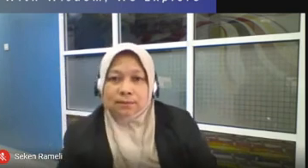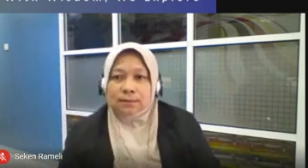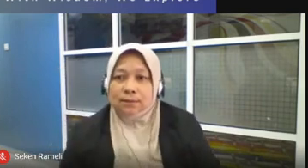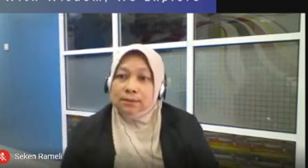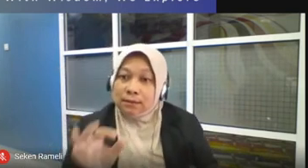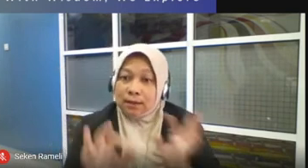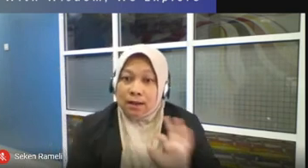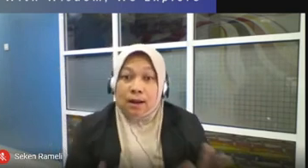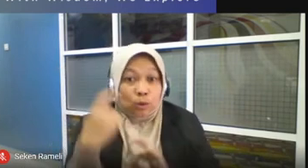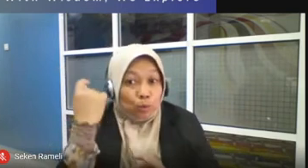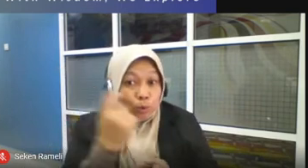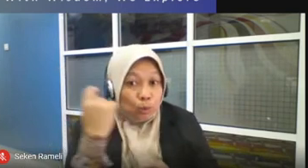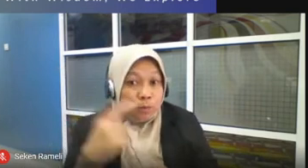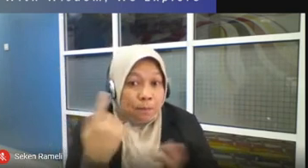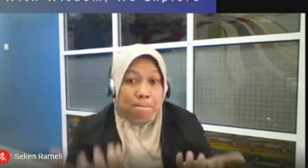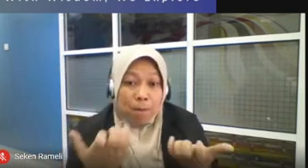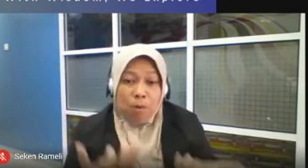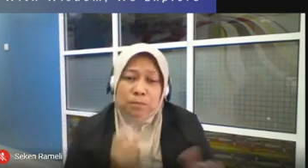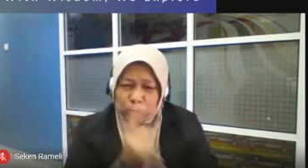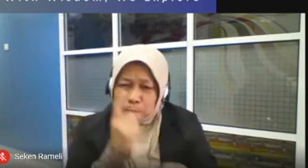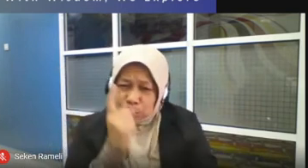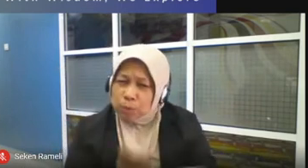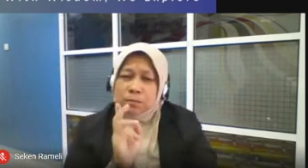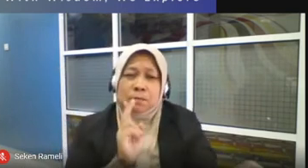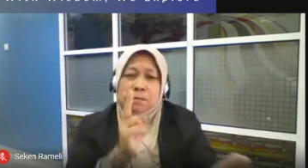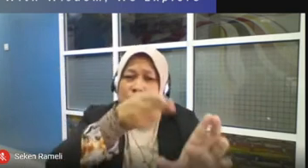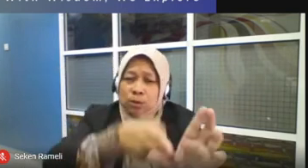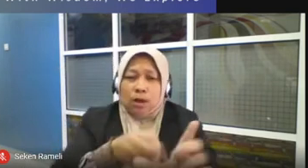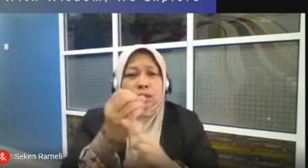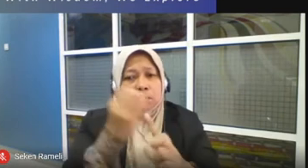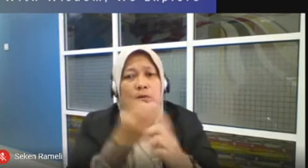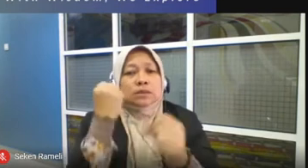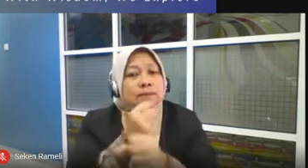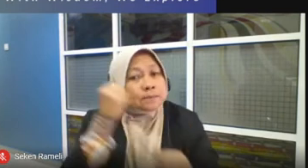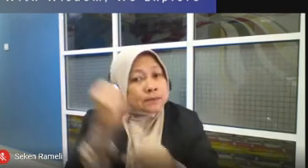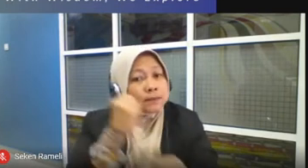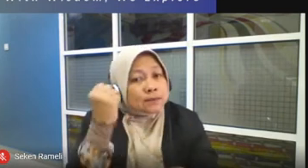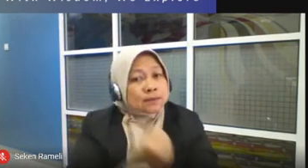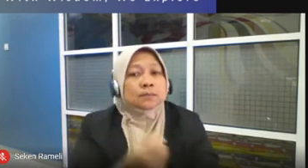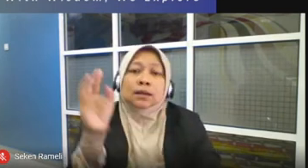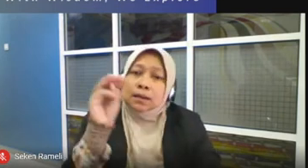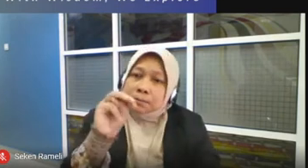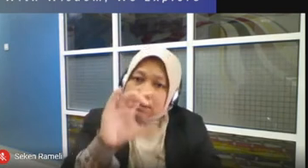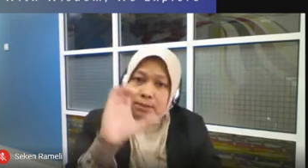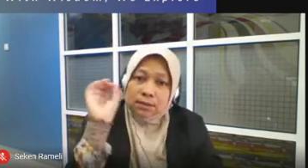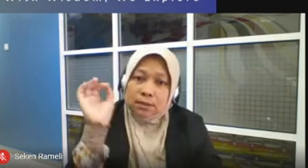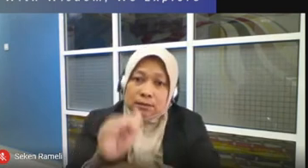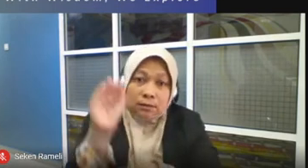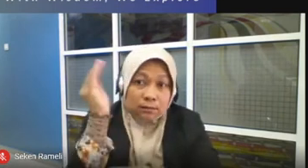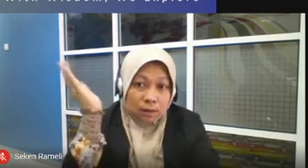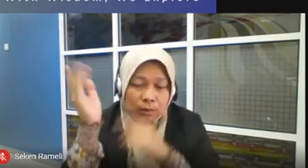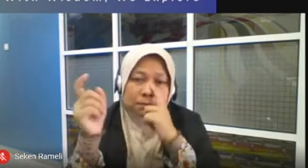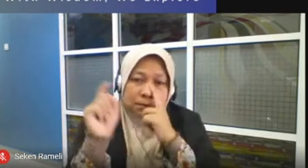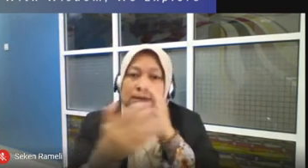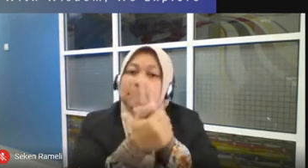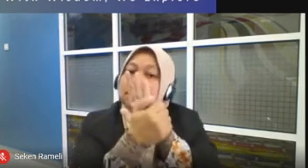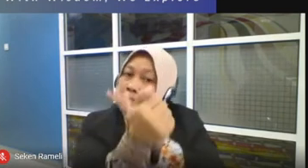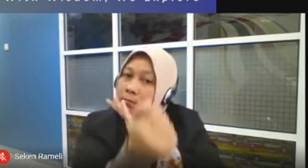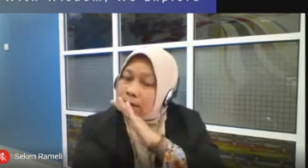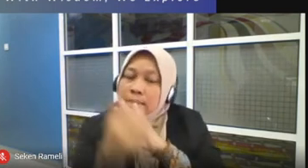kalau tuan-tuan dan puan-puan ada nak terlibat dalam acara dakwah sebagai penceramah dan sebagainya, jadinya perlukan kemahiran